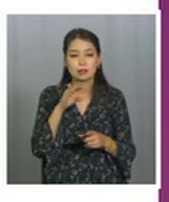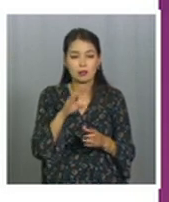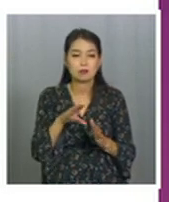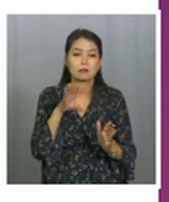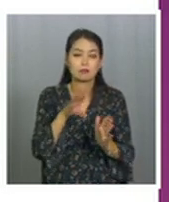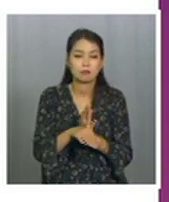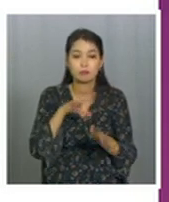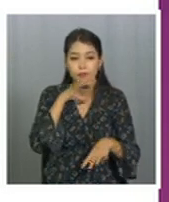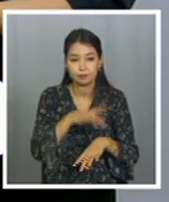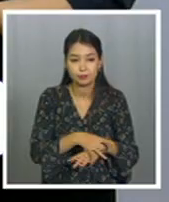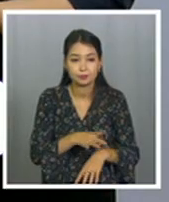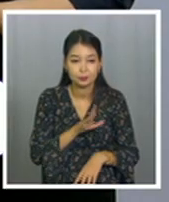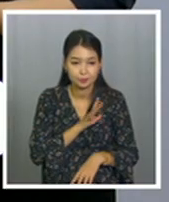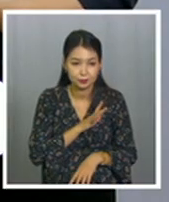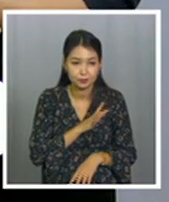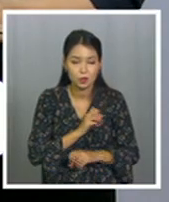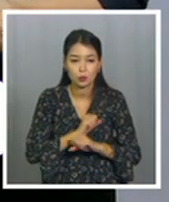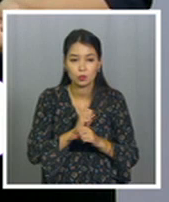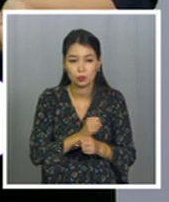факторын енгізген ғалым.